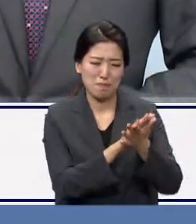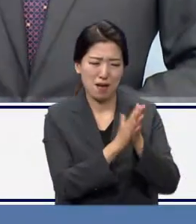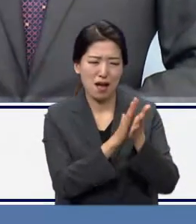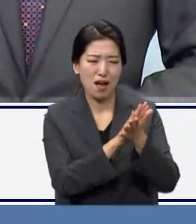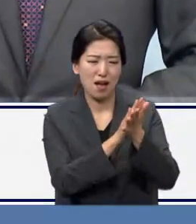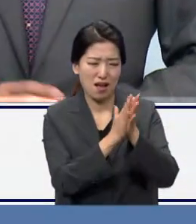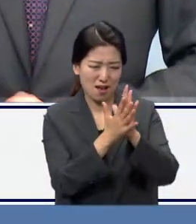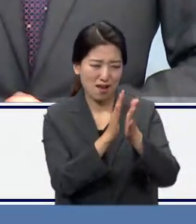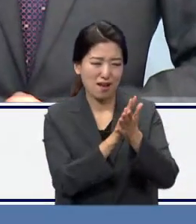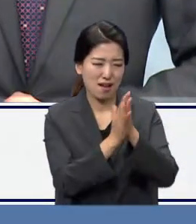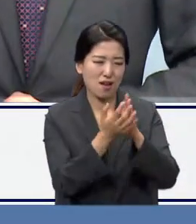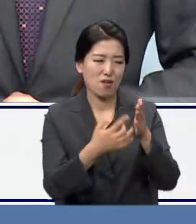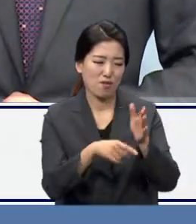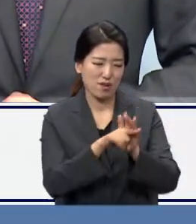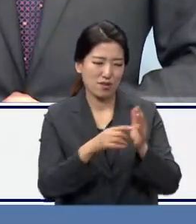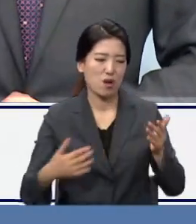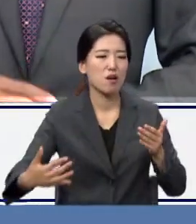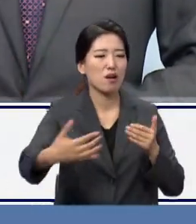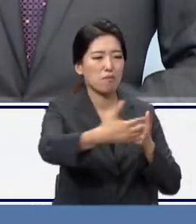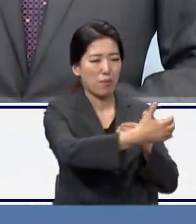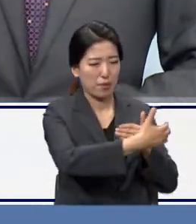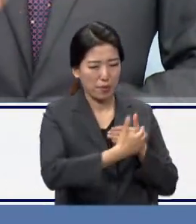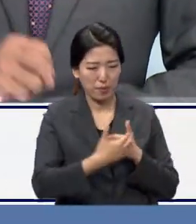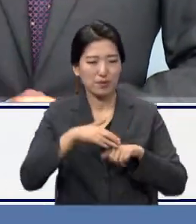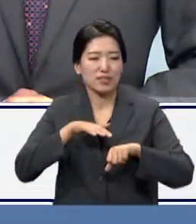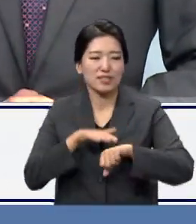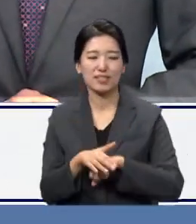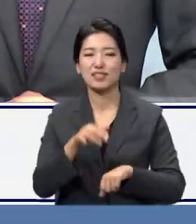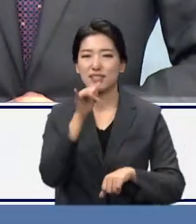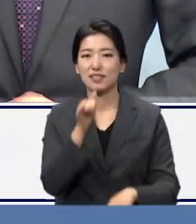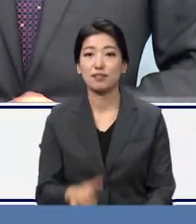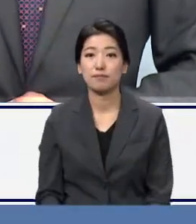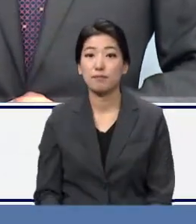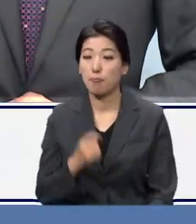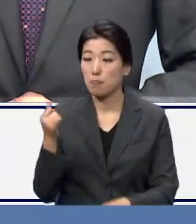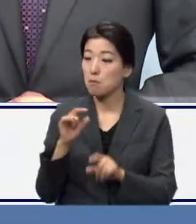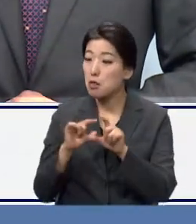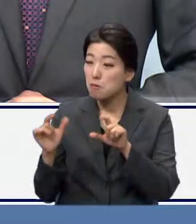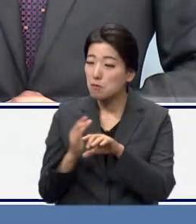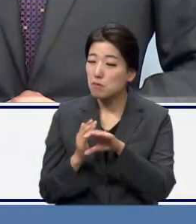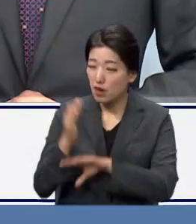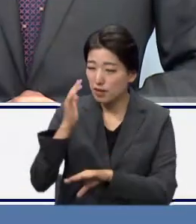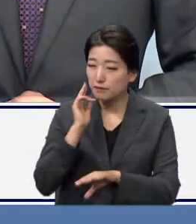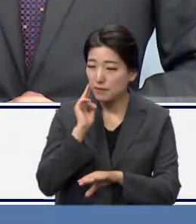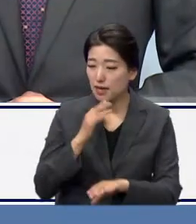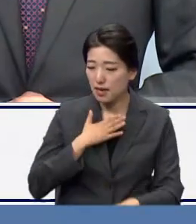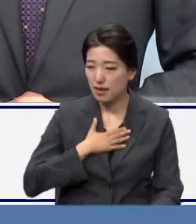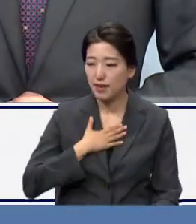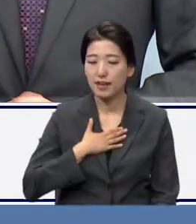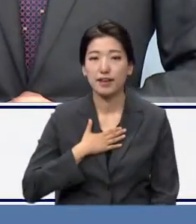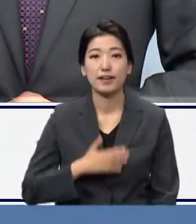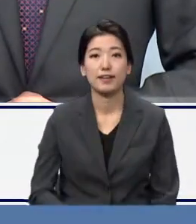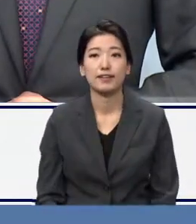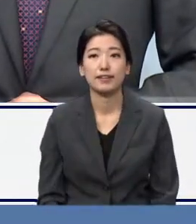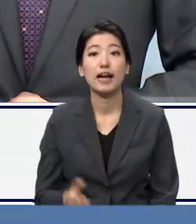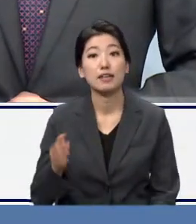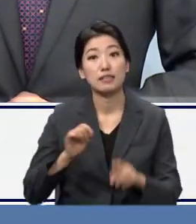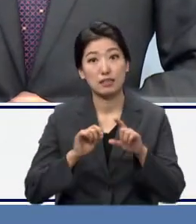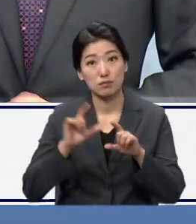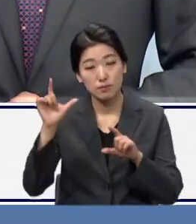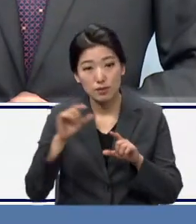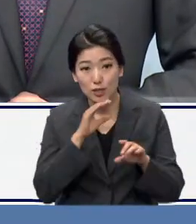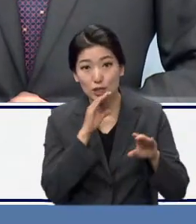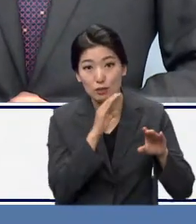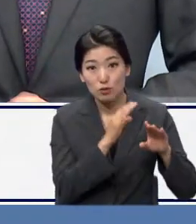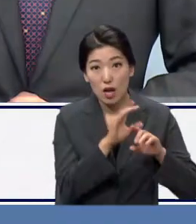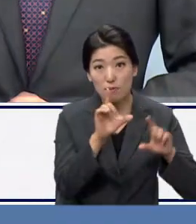오해가 되는 부분이 있을지 모르지만 거기에 좀 더 과도한 사람도 뭐 일부는 있을 수도 있습니다 뭐 그렇지만 대부분의 사람들은 뭐 그걸 미워하려고